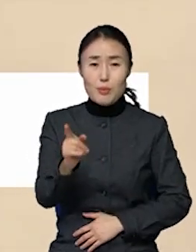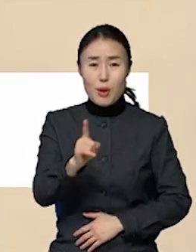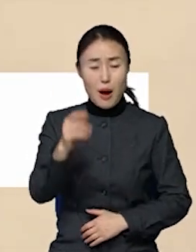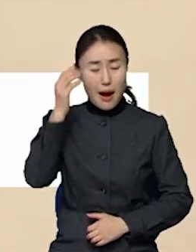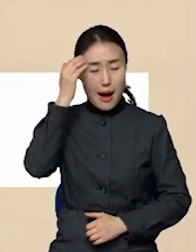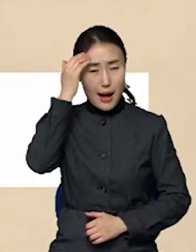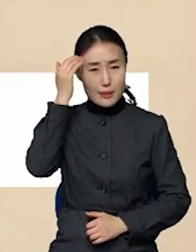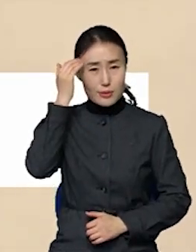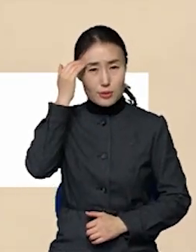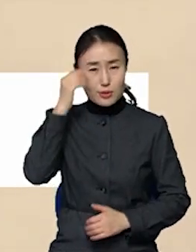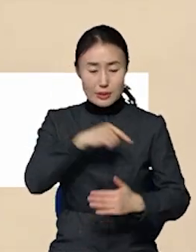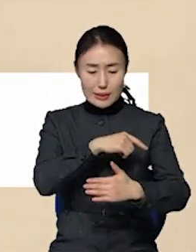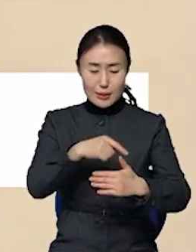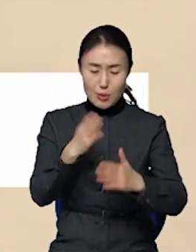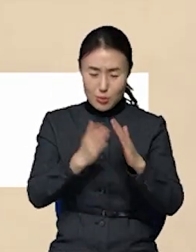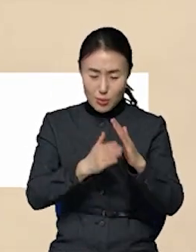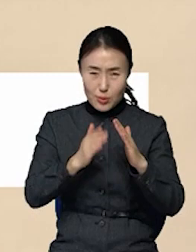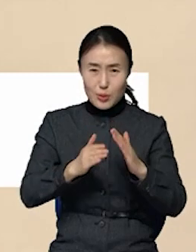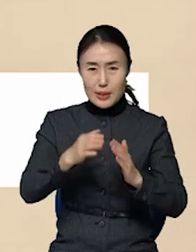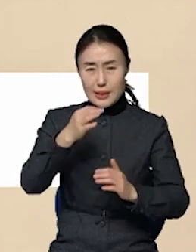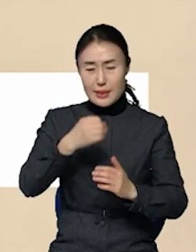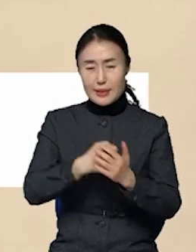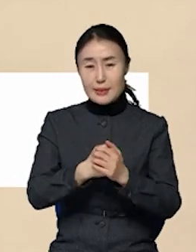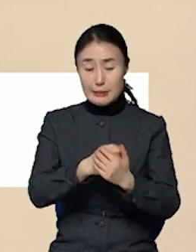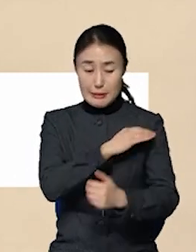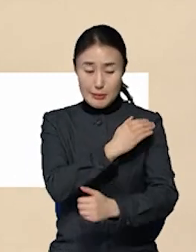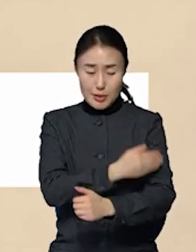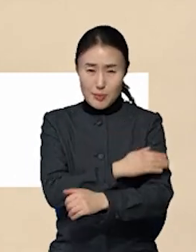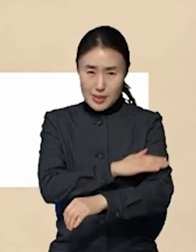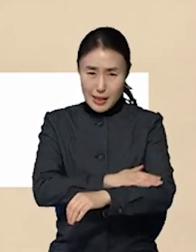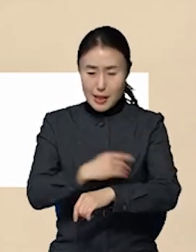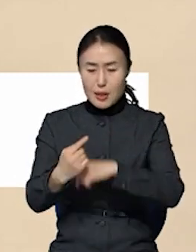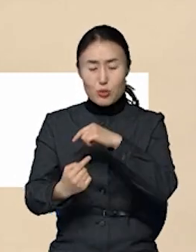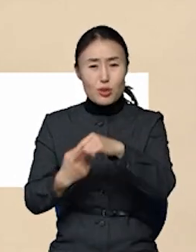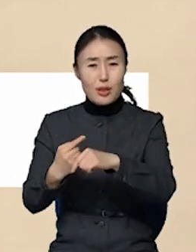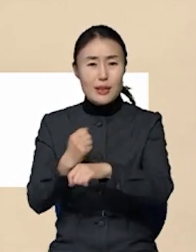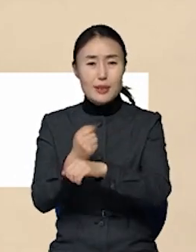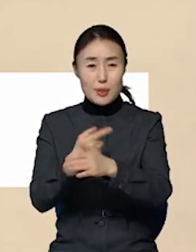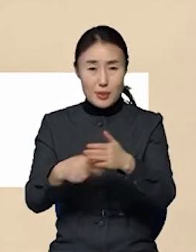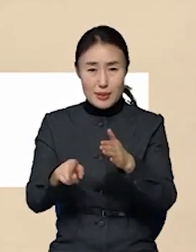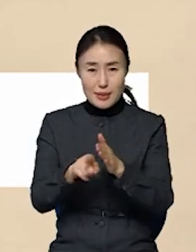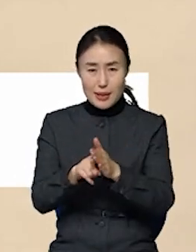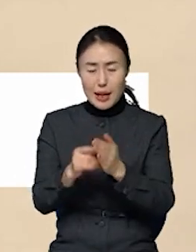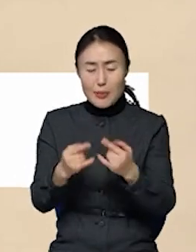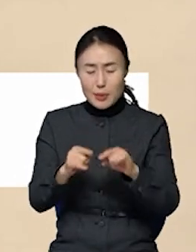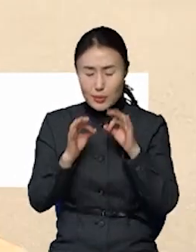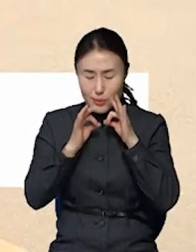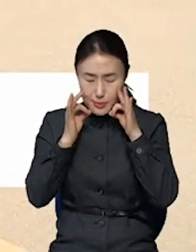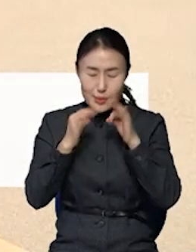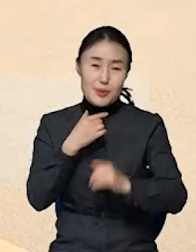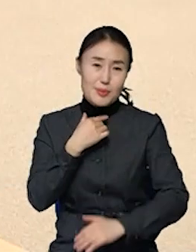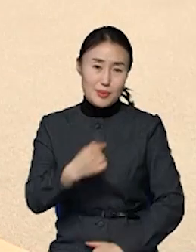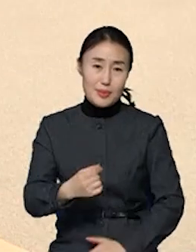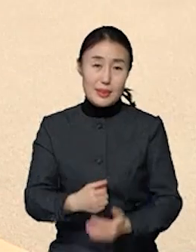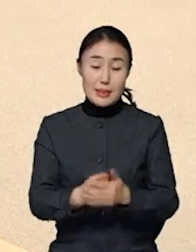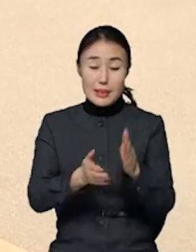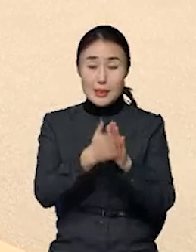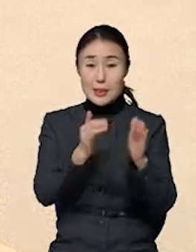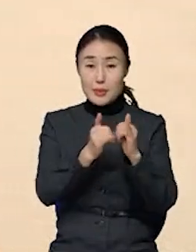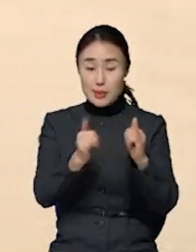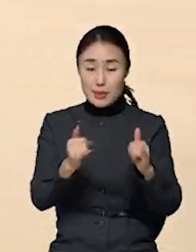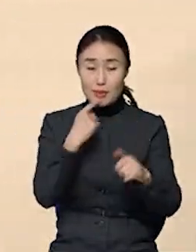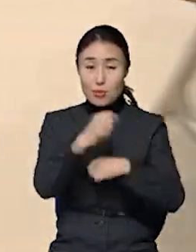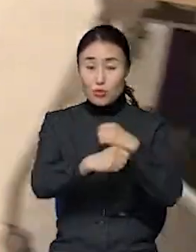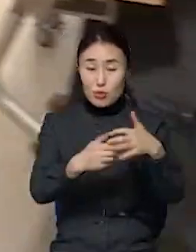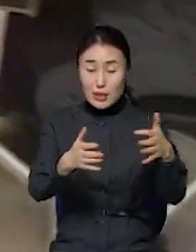공익적 기능을 하는 농촌으로 제대로 살아남을 수 있도록 함께 했으면 좋겠습니다 시민들에게